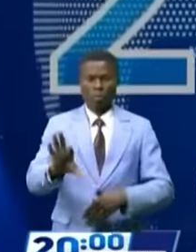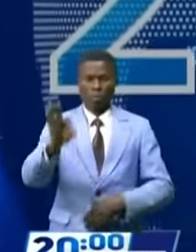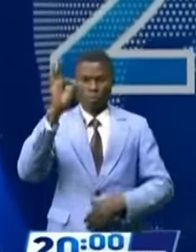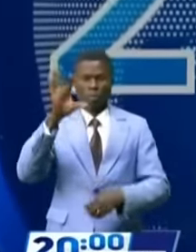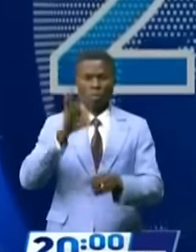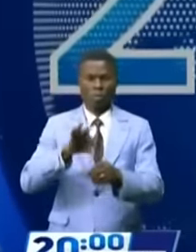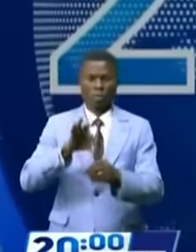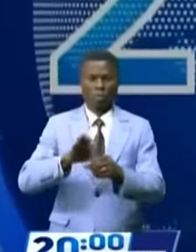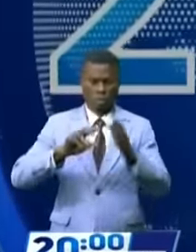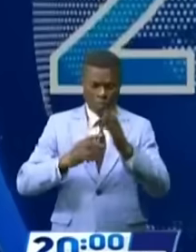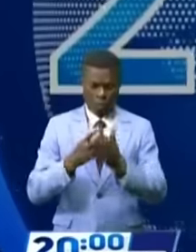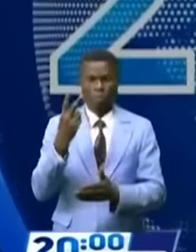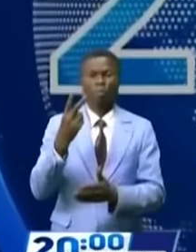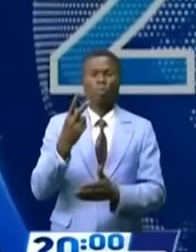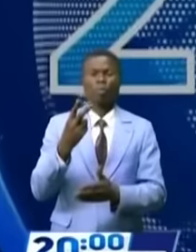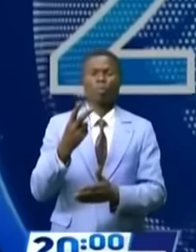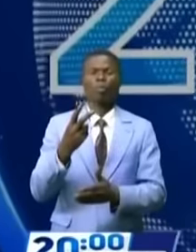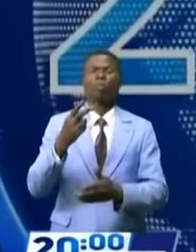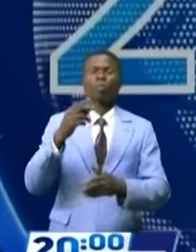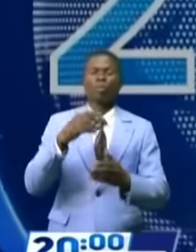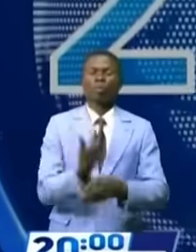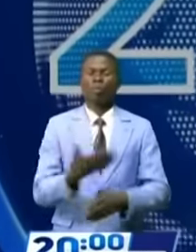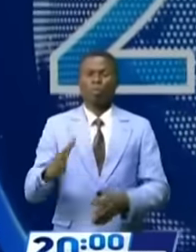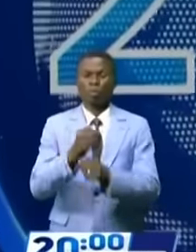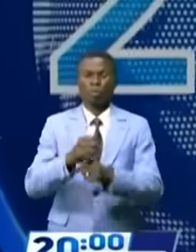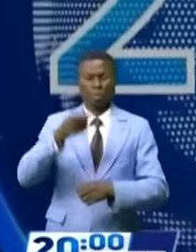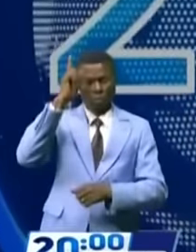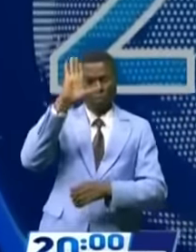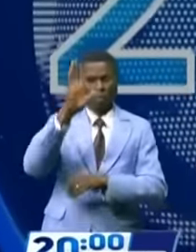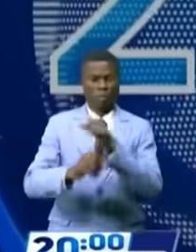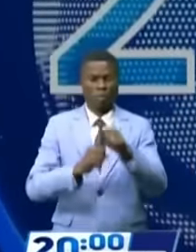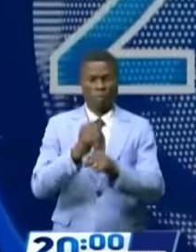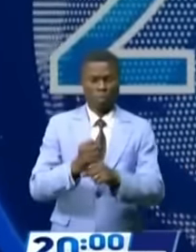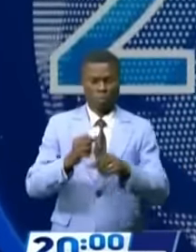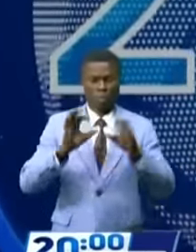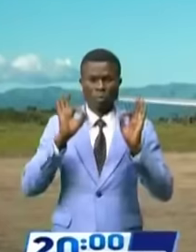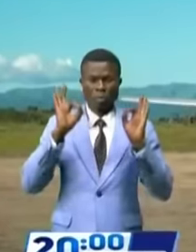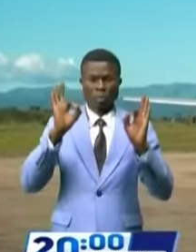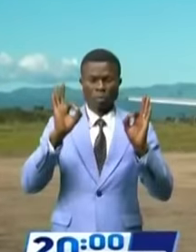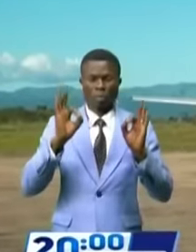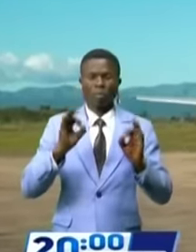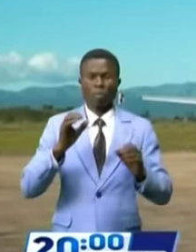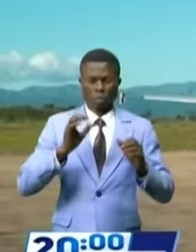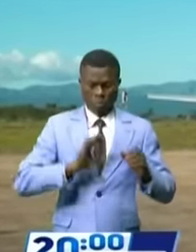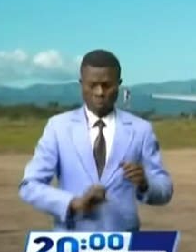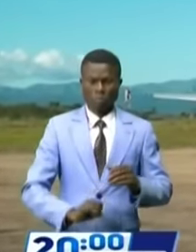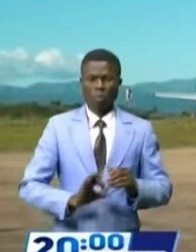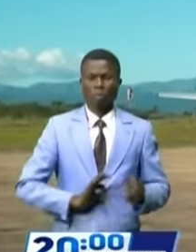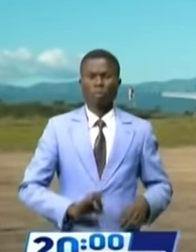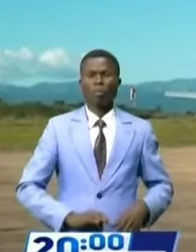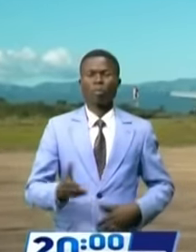de voter pour la consolidation des acquis du premier mandat de l'actuel chef de l'État.